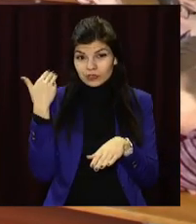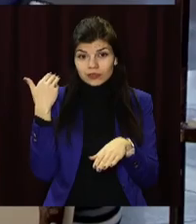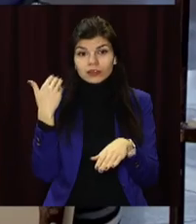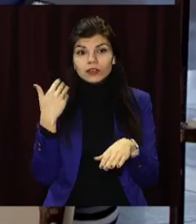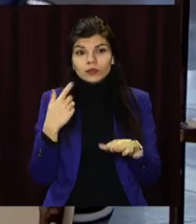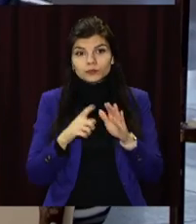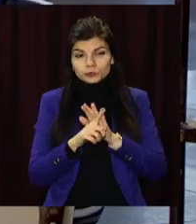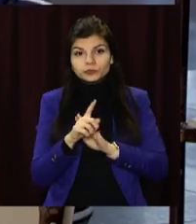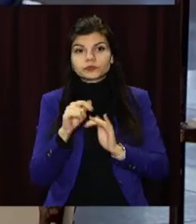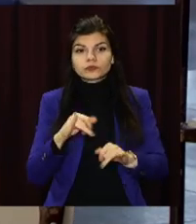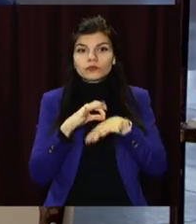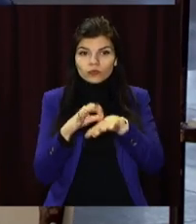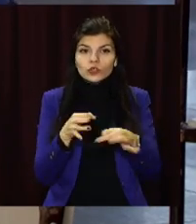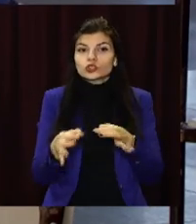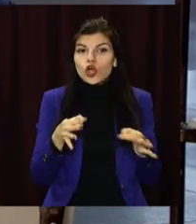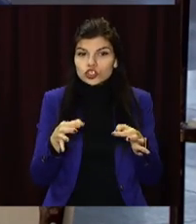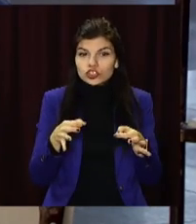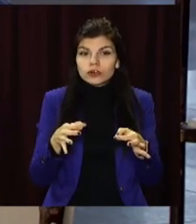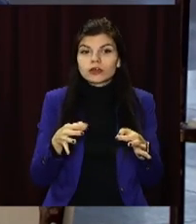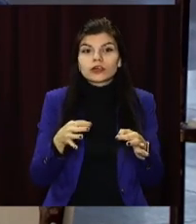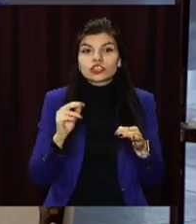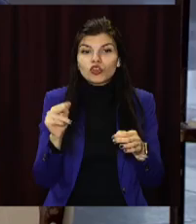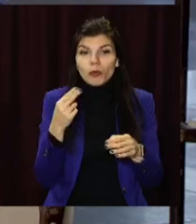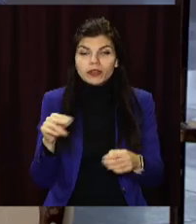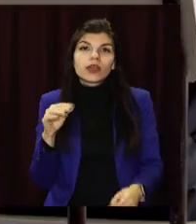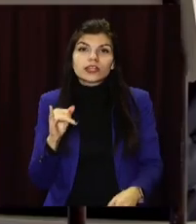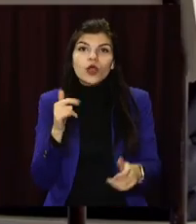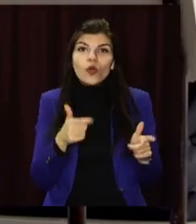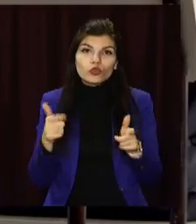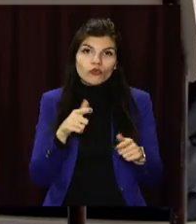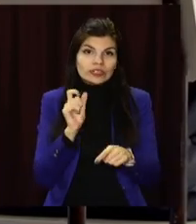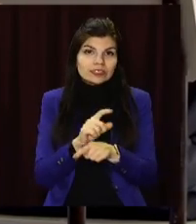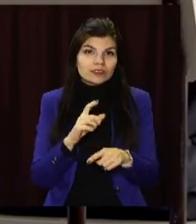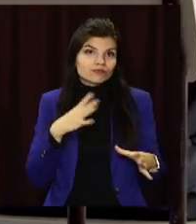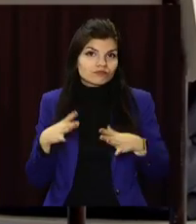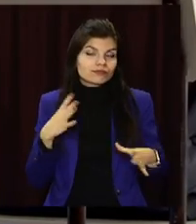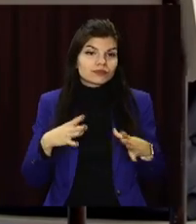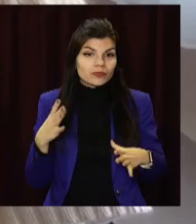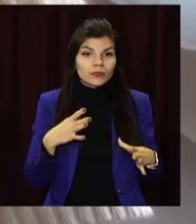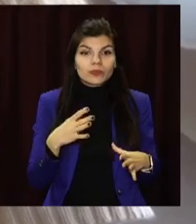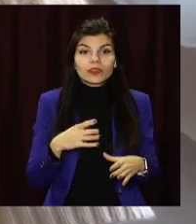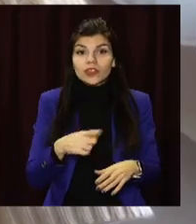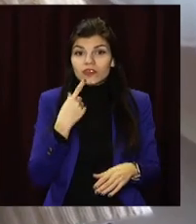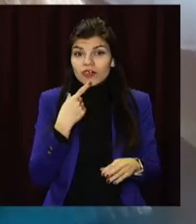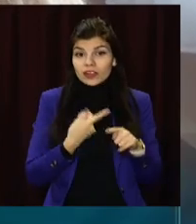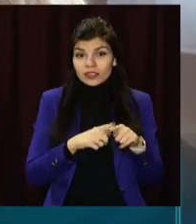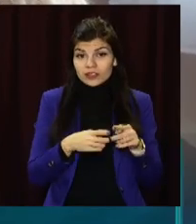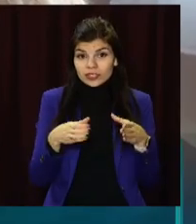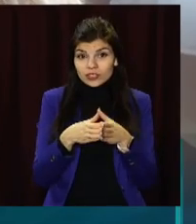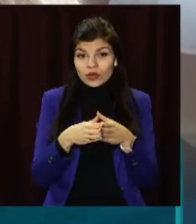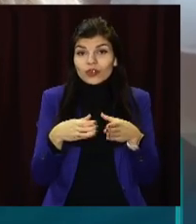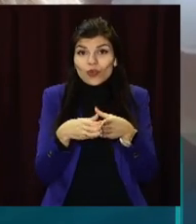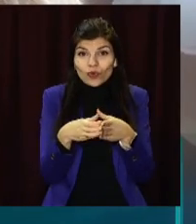став майданчиком для проведення шашкових чемпіонатів та підготовчих занять. В Центрі позашкільної роботи та дитячої творчості гурток